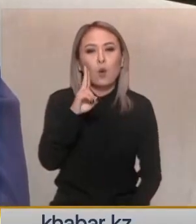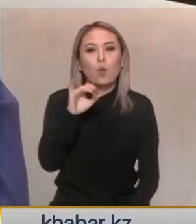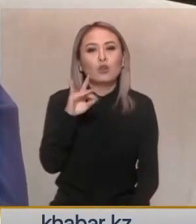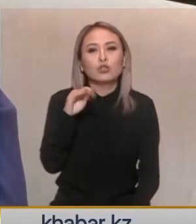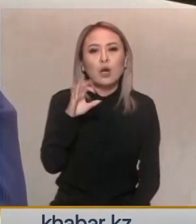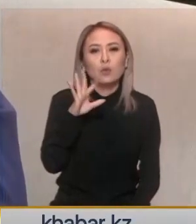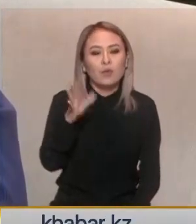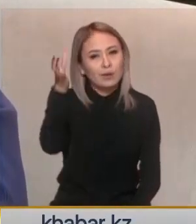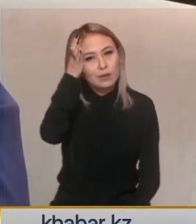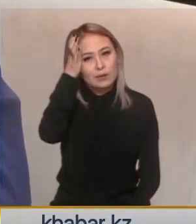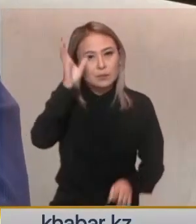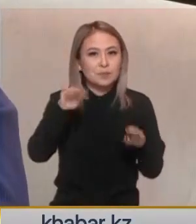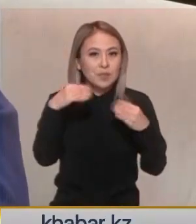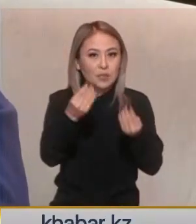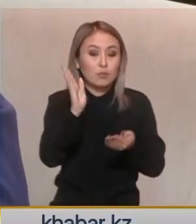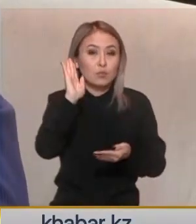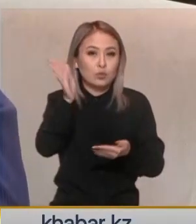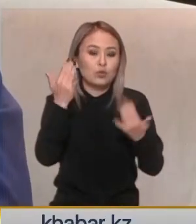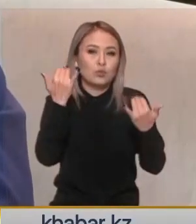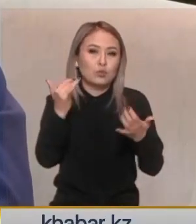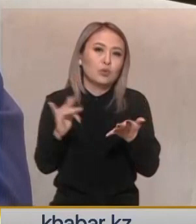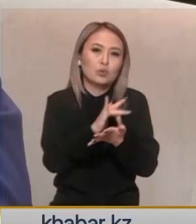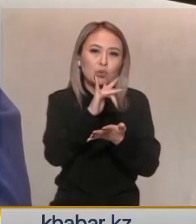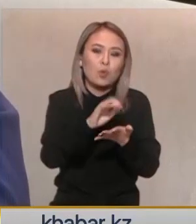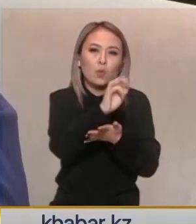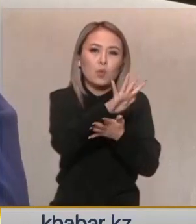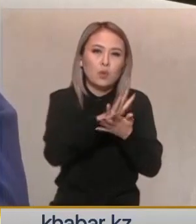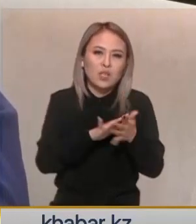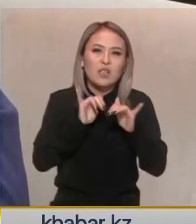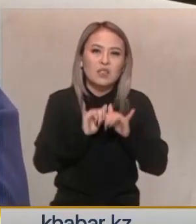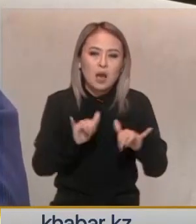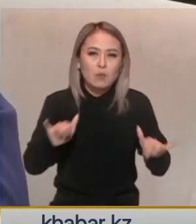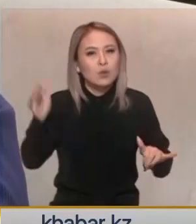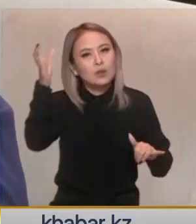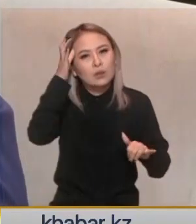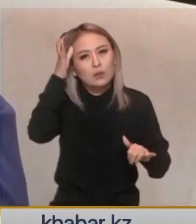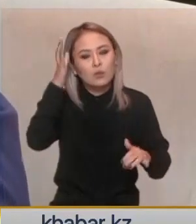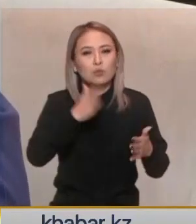ғылым қалашығы мәртебесі берілсе, бұл шаһардың одан әрі дамуына, ғылымның